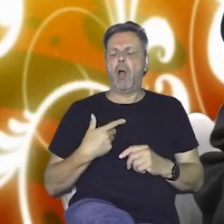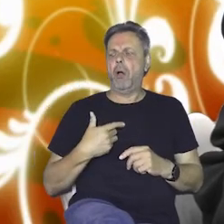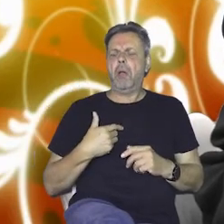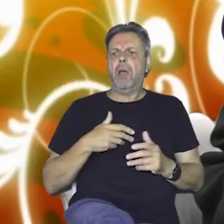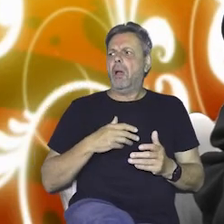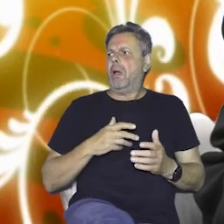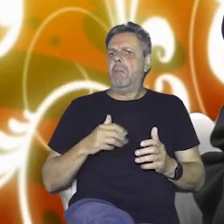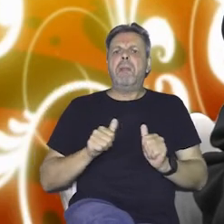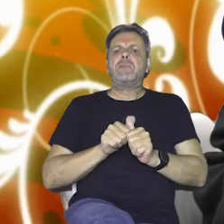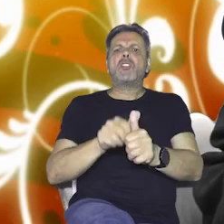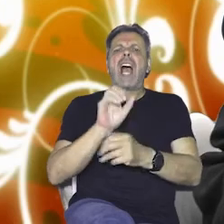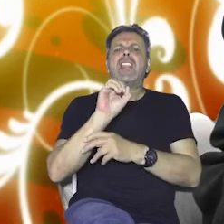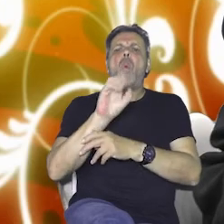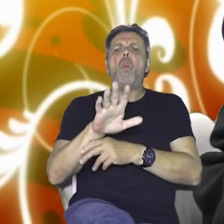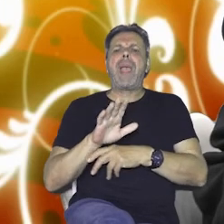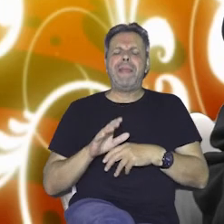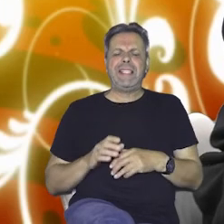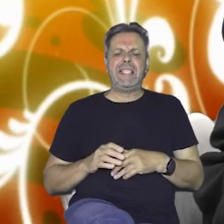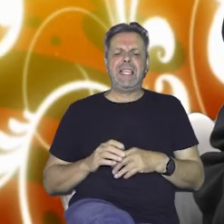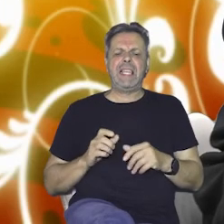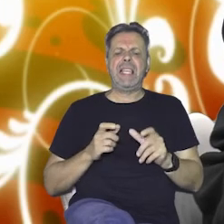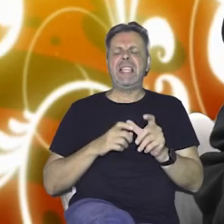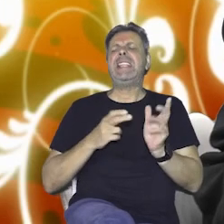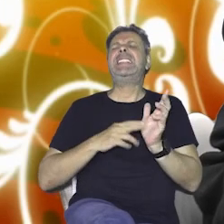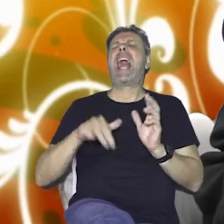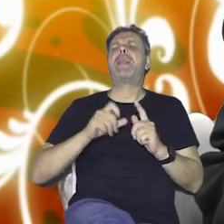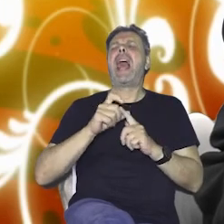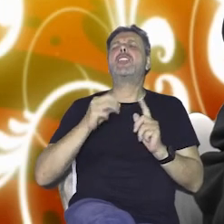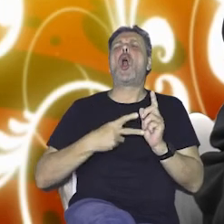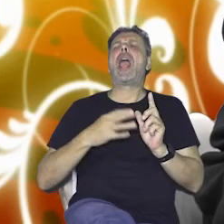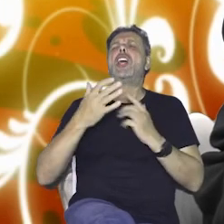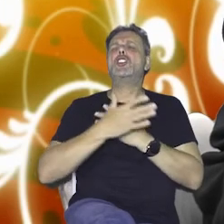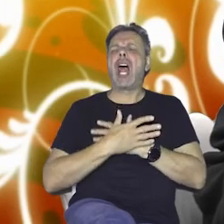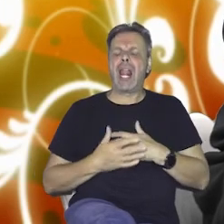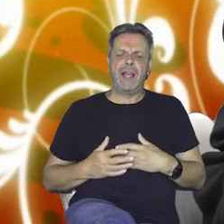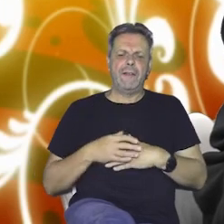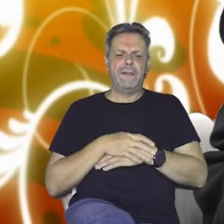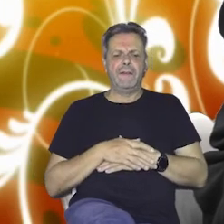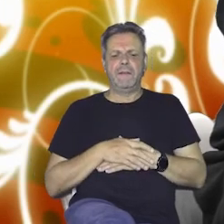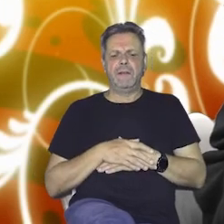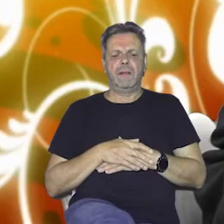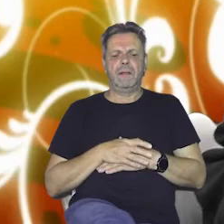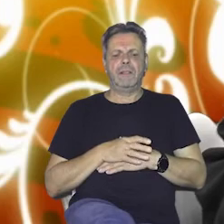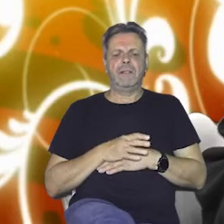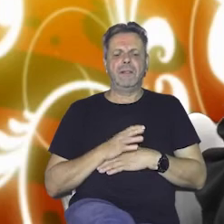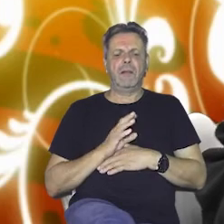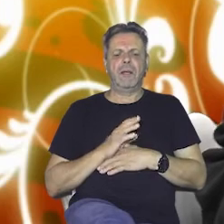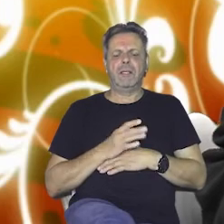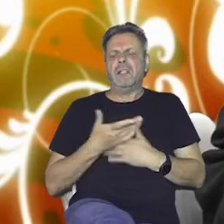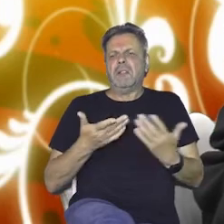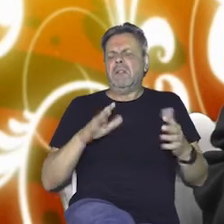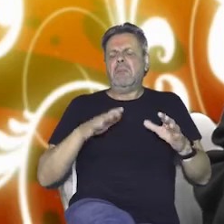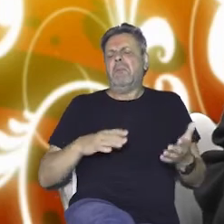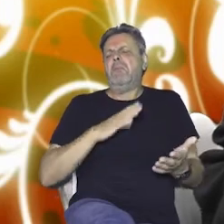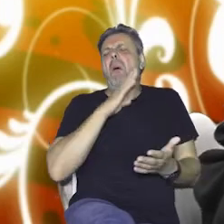emisiju, zvala Sanja Doležaja voda, je li to bio sedmi, ne, uglavnom nedjeljno popodne je